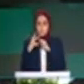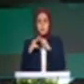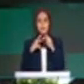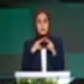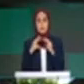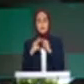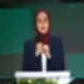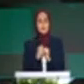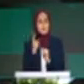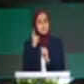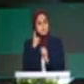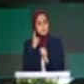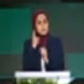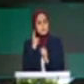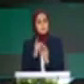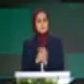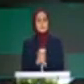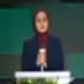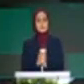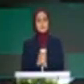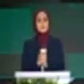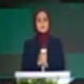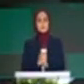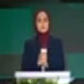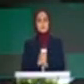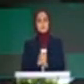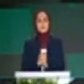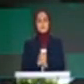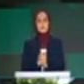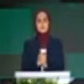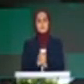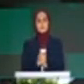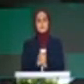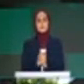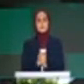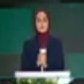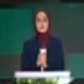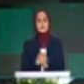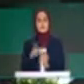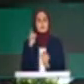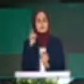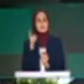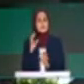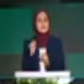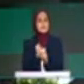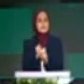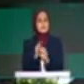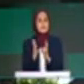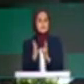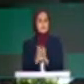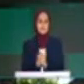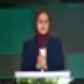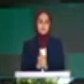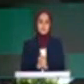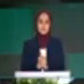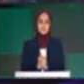علشان التجار ياخدوه ويبيعوه بسعر السوق، بسعر السوق العادي يعني. ما اكيد الاجهزه الرقابيه انا عارفه